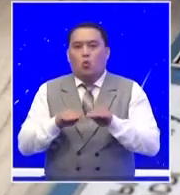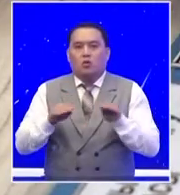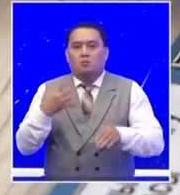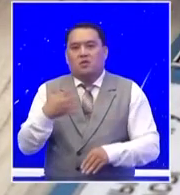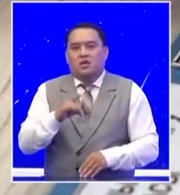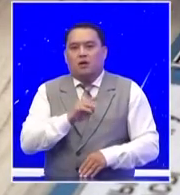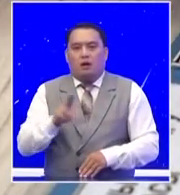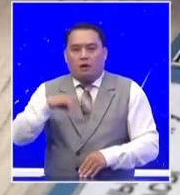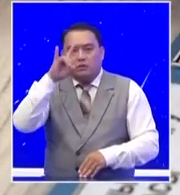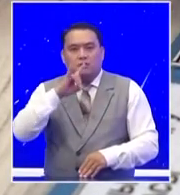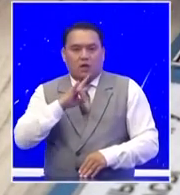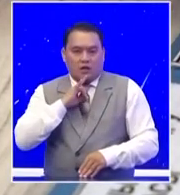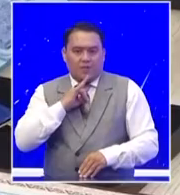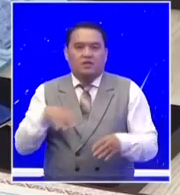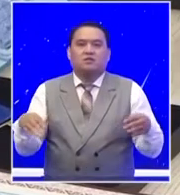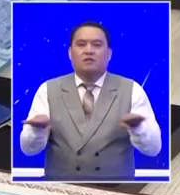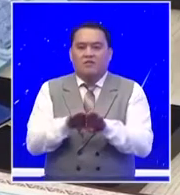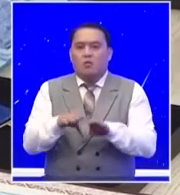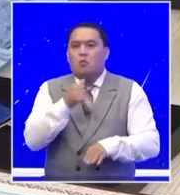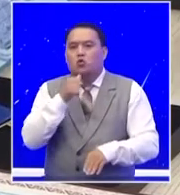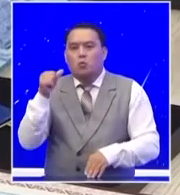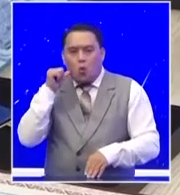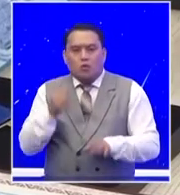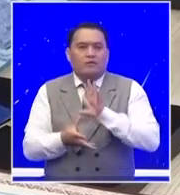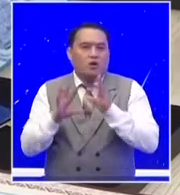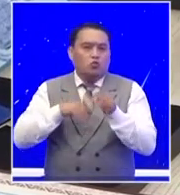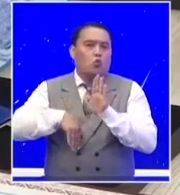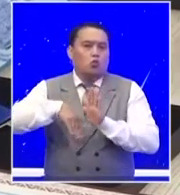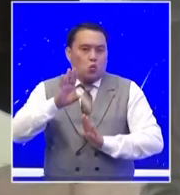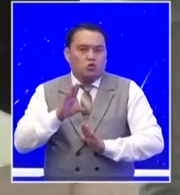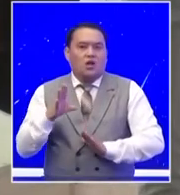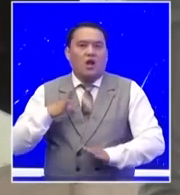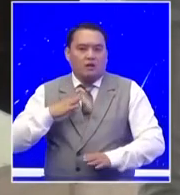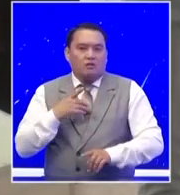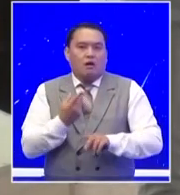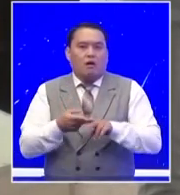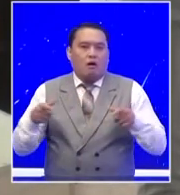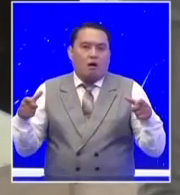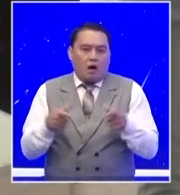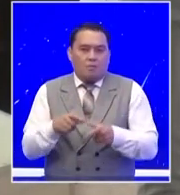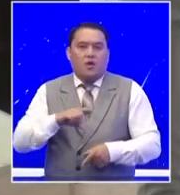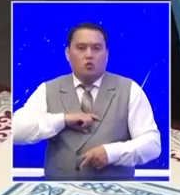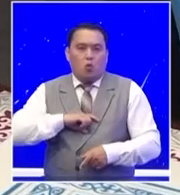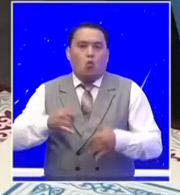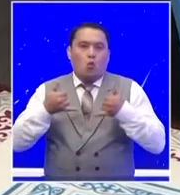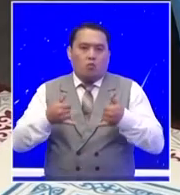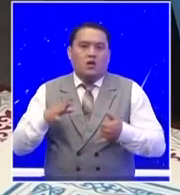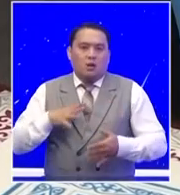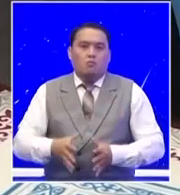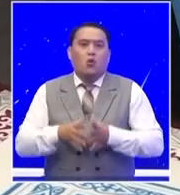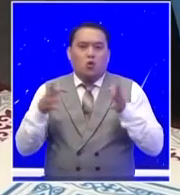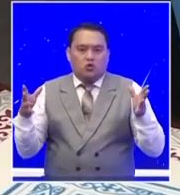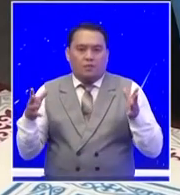50 – Республики Казахстан. В сравнении с прошлым годом этот результат значительно выше, и если бы не карантин, медалей и кубков было бы